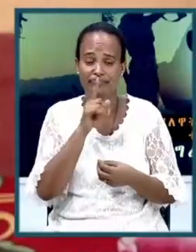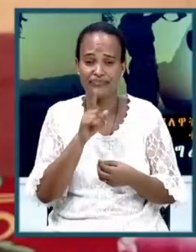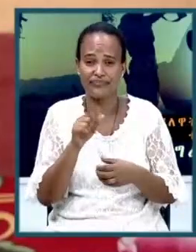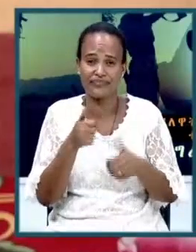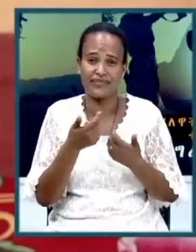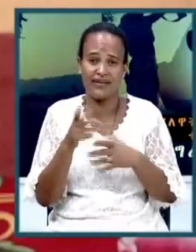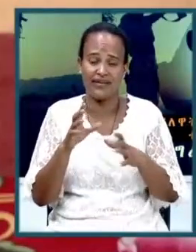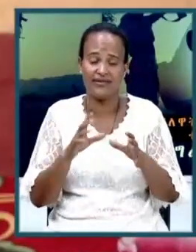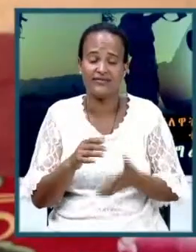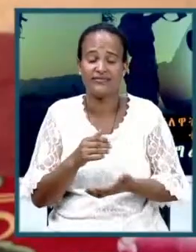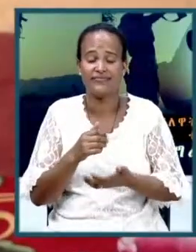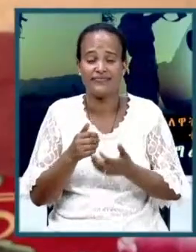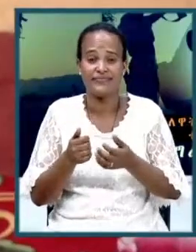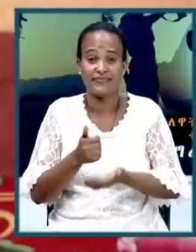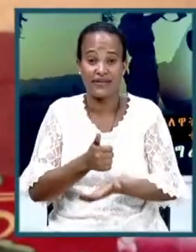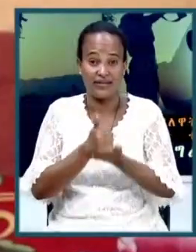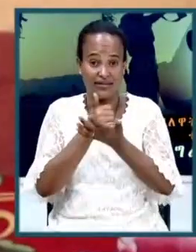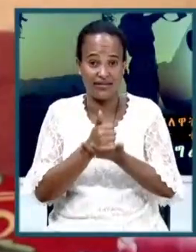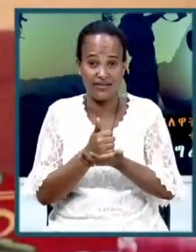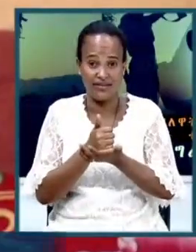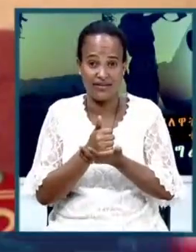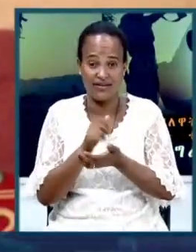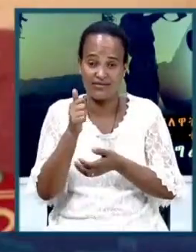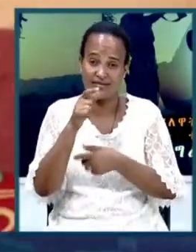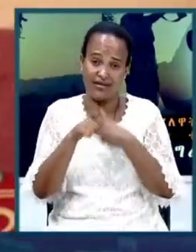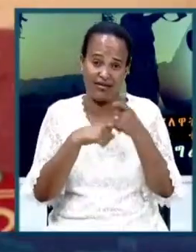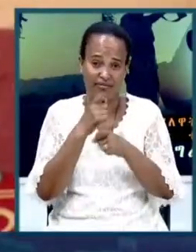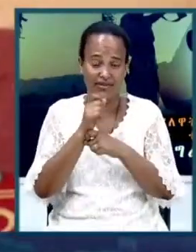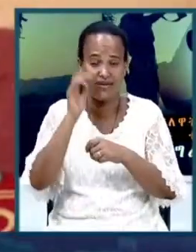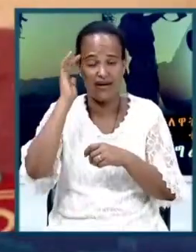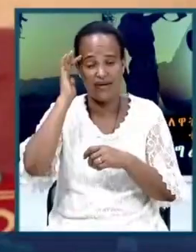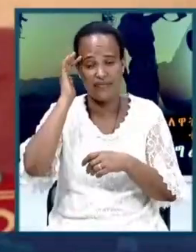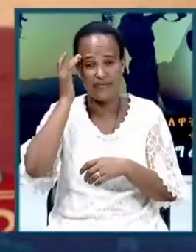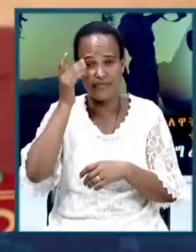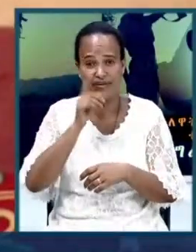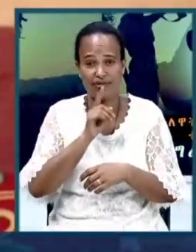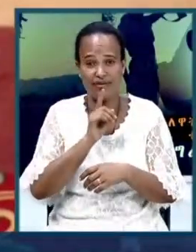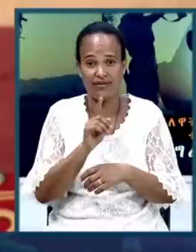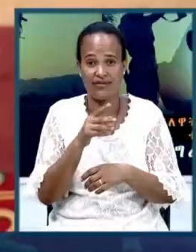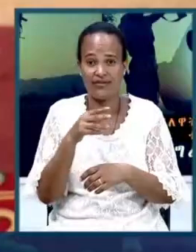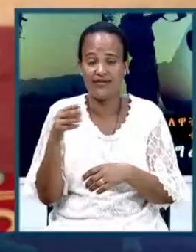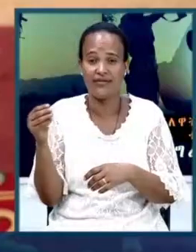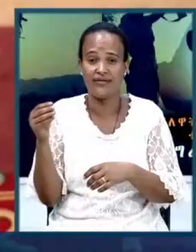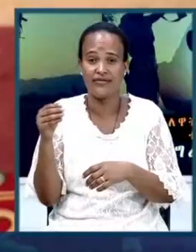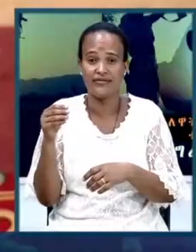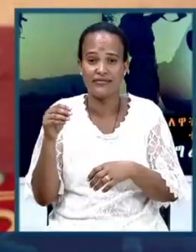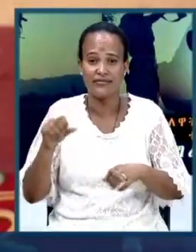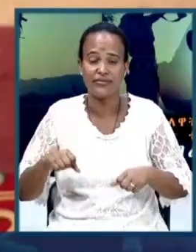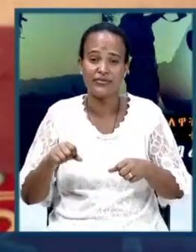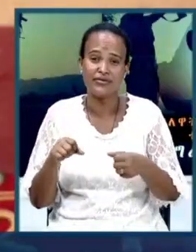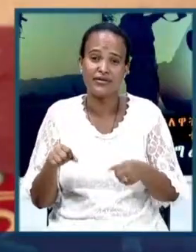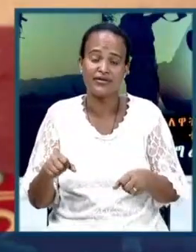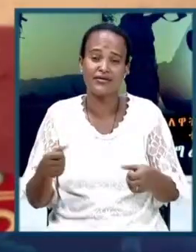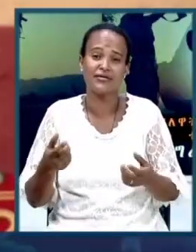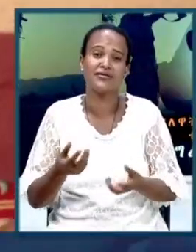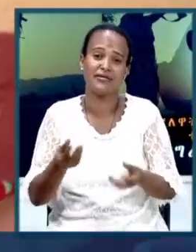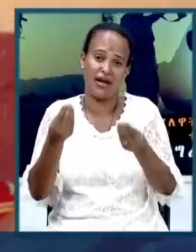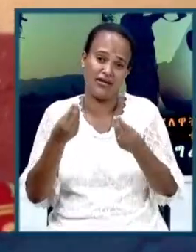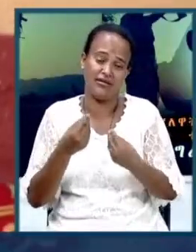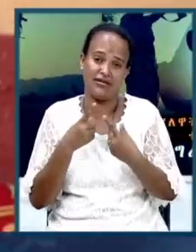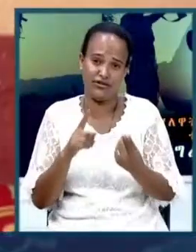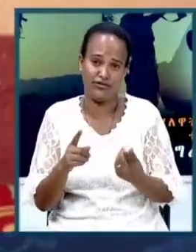አመገራ ተኸለና አሰሳ አመተ ቃሊባያ እና ውሉ ቸልሲ የድለኒን